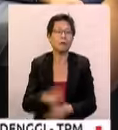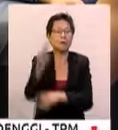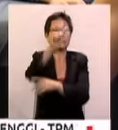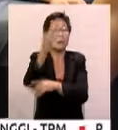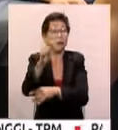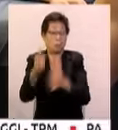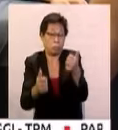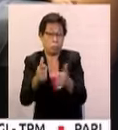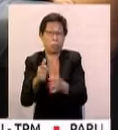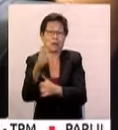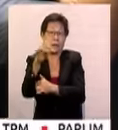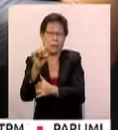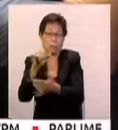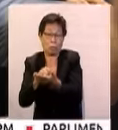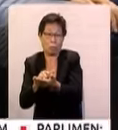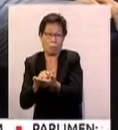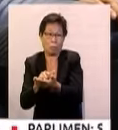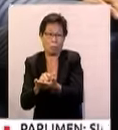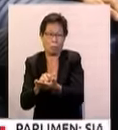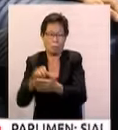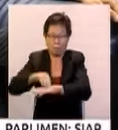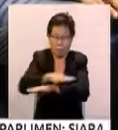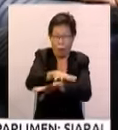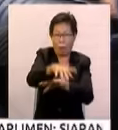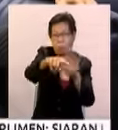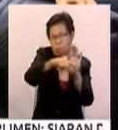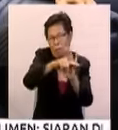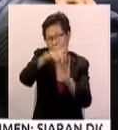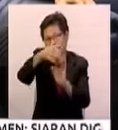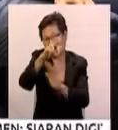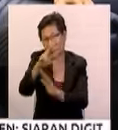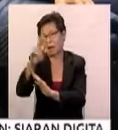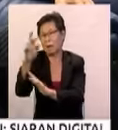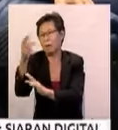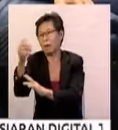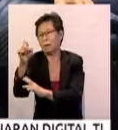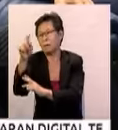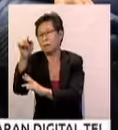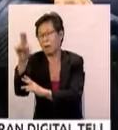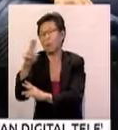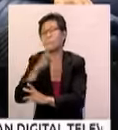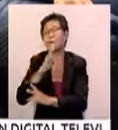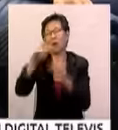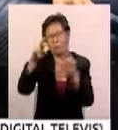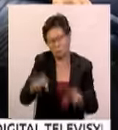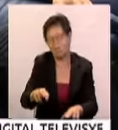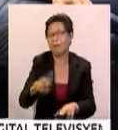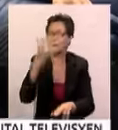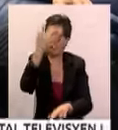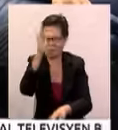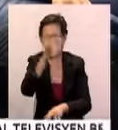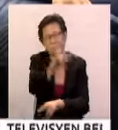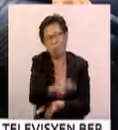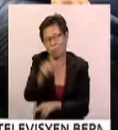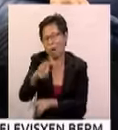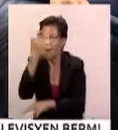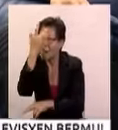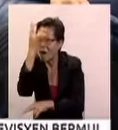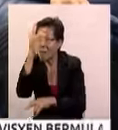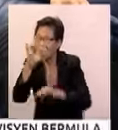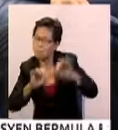Ditanya sama ada kes itu akan memberi kesan kepada PRK Dun Rantau, Datuk Salahuddin berkata rakyat lebih bijak membuat